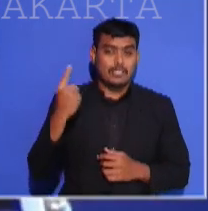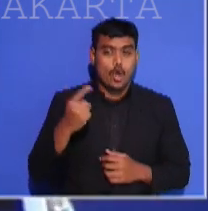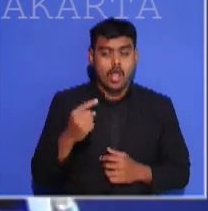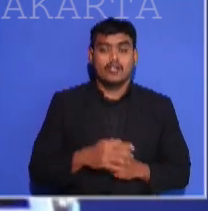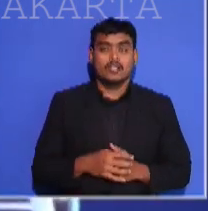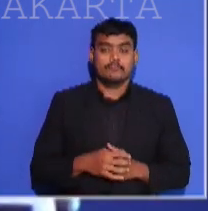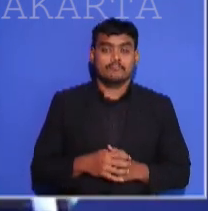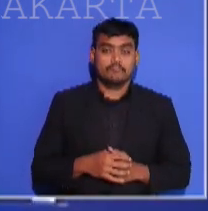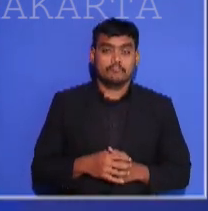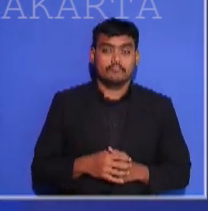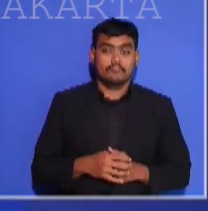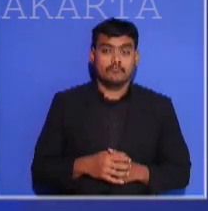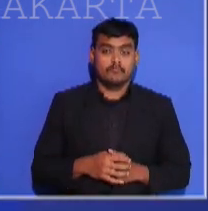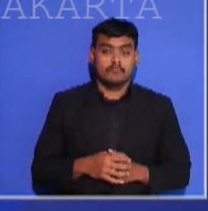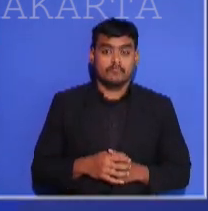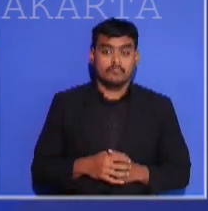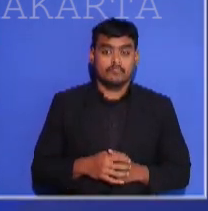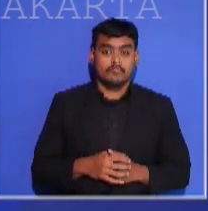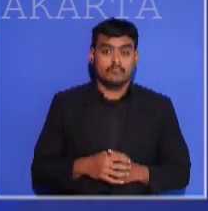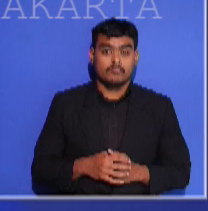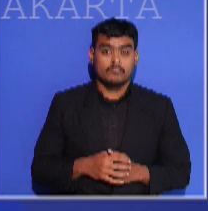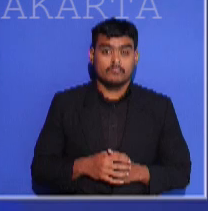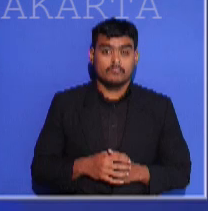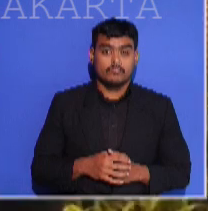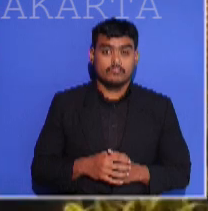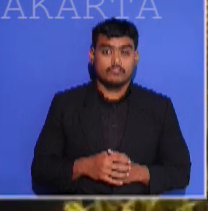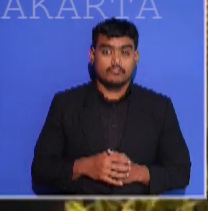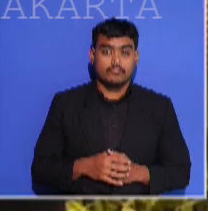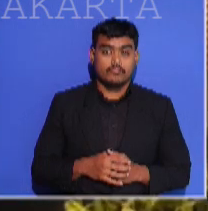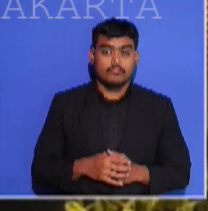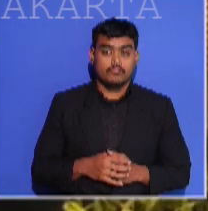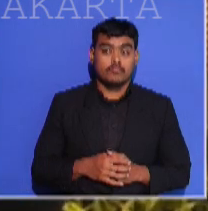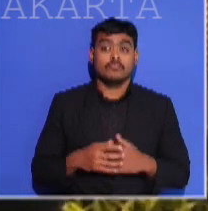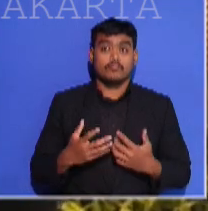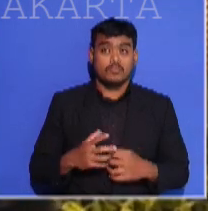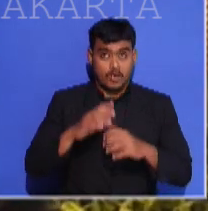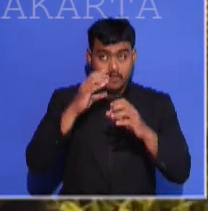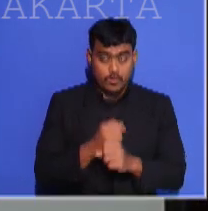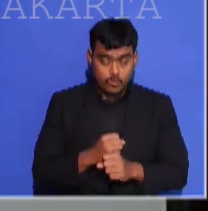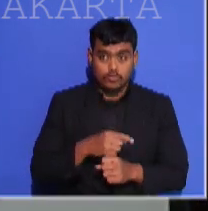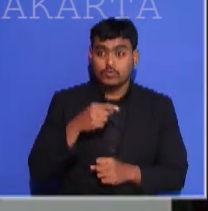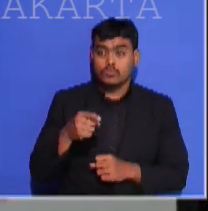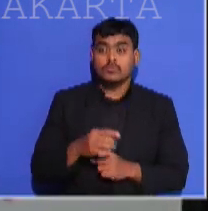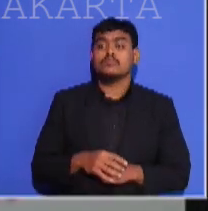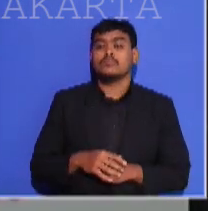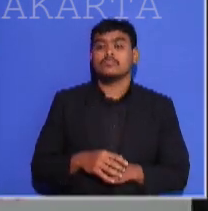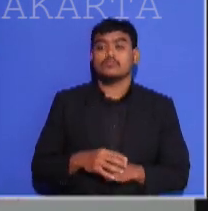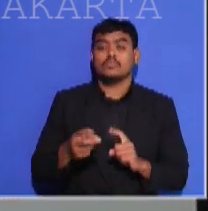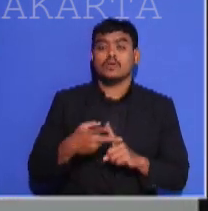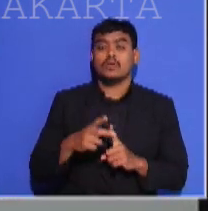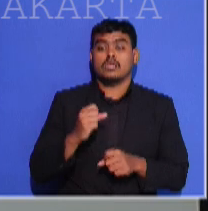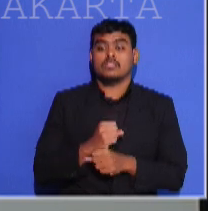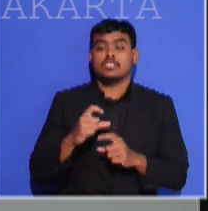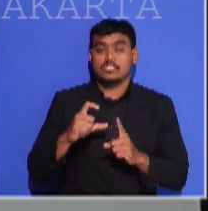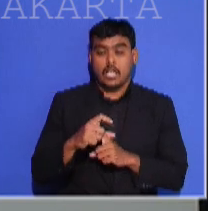Indonesia, Amalia Adininggar Widyasanti menuturkan hal itu pada fokus group discussion bertajuk Visi